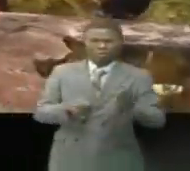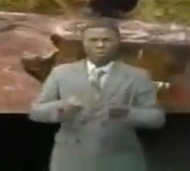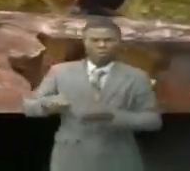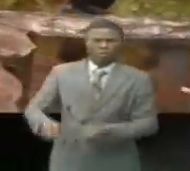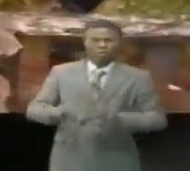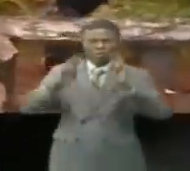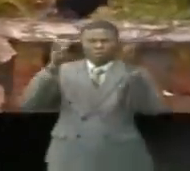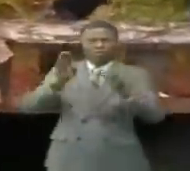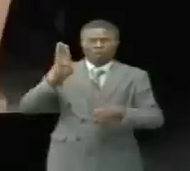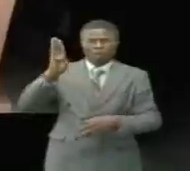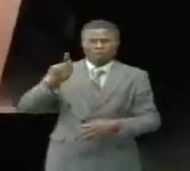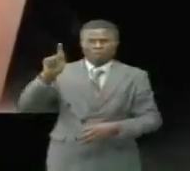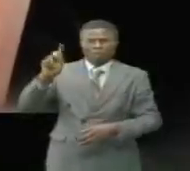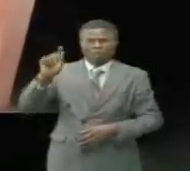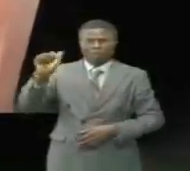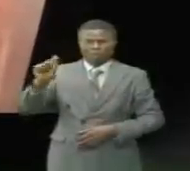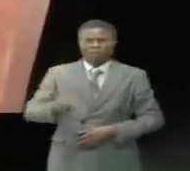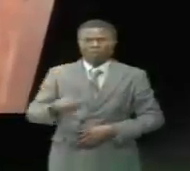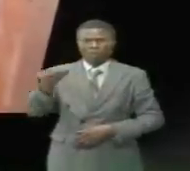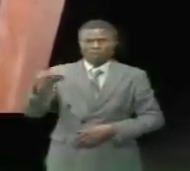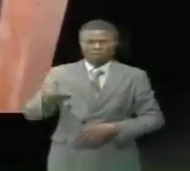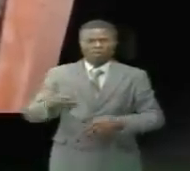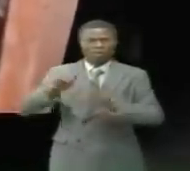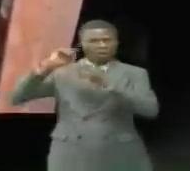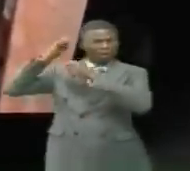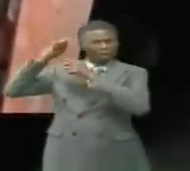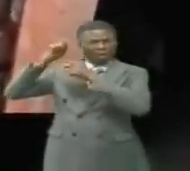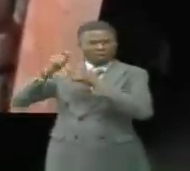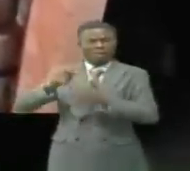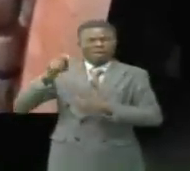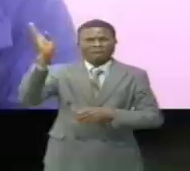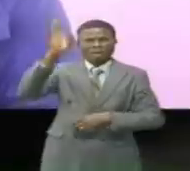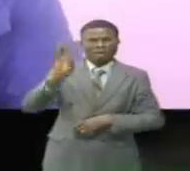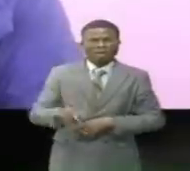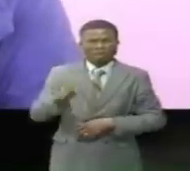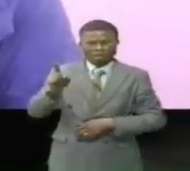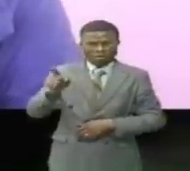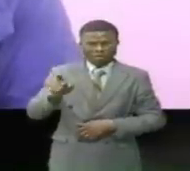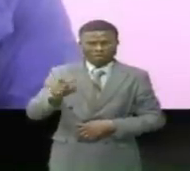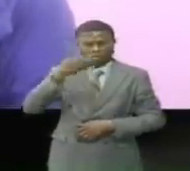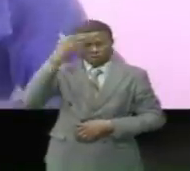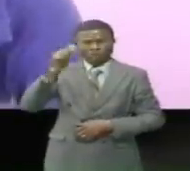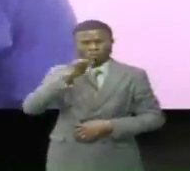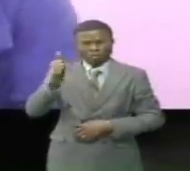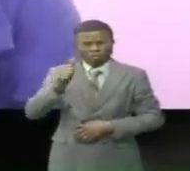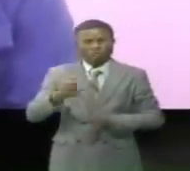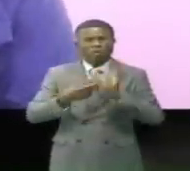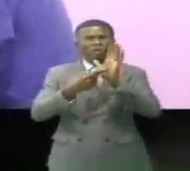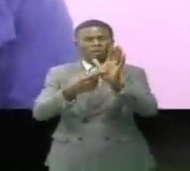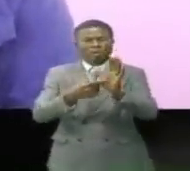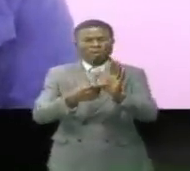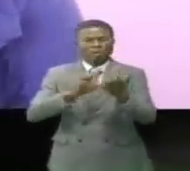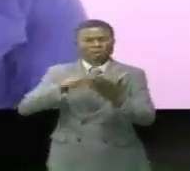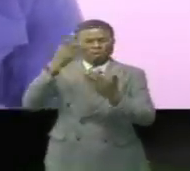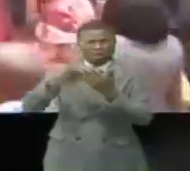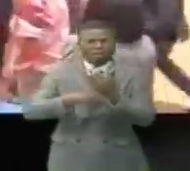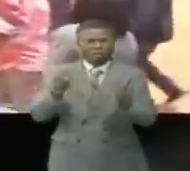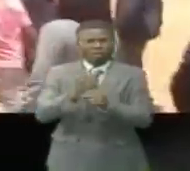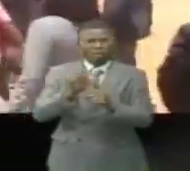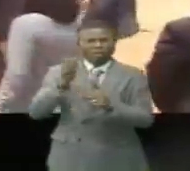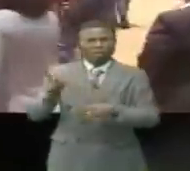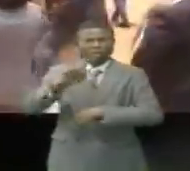Bouta et la dotation d'un émetteur radio à la RTNC Bas-Ouélé. Rien n'échappe dans cette présentation du bilan de 100 jours.